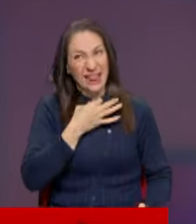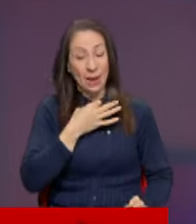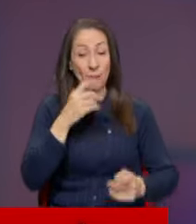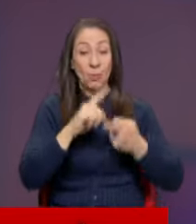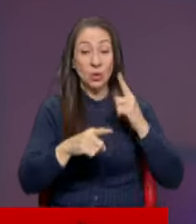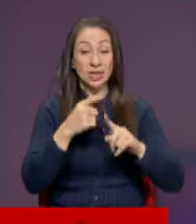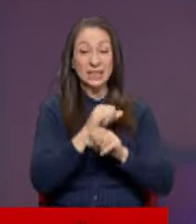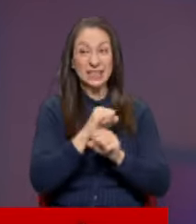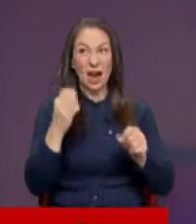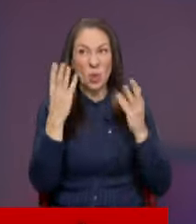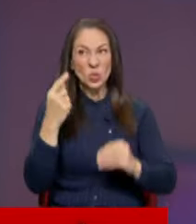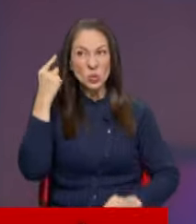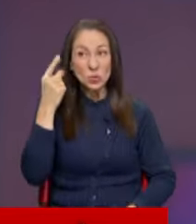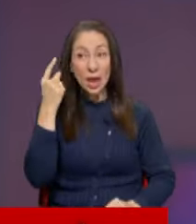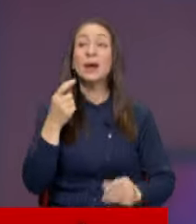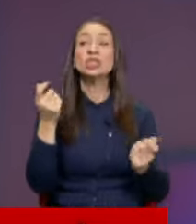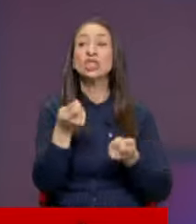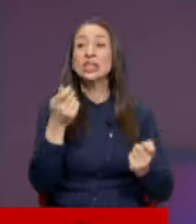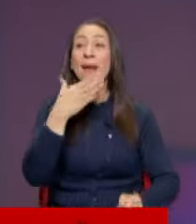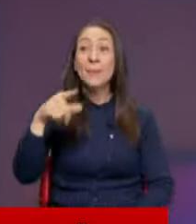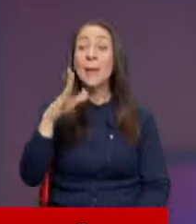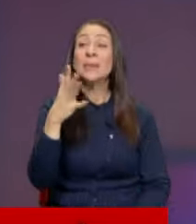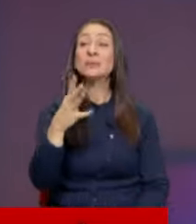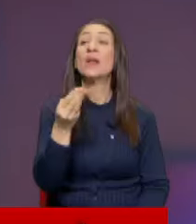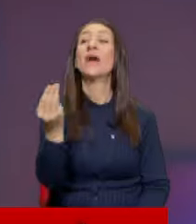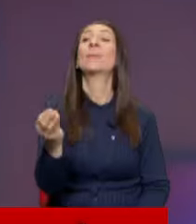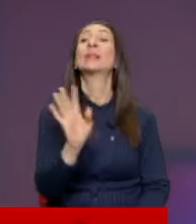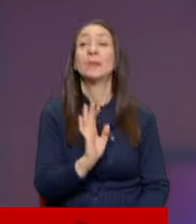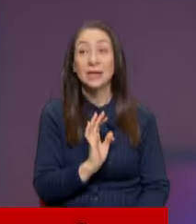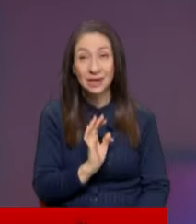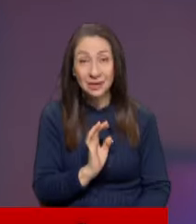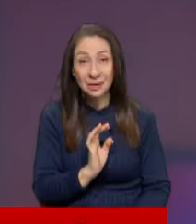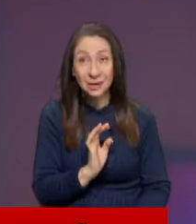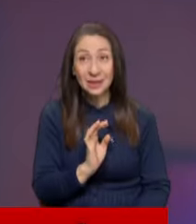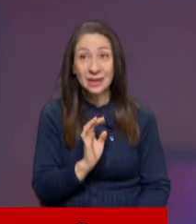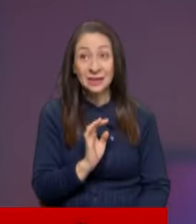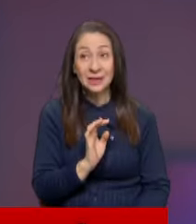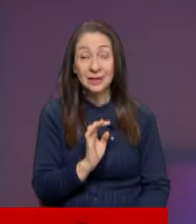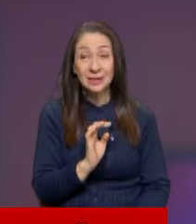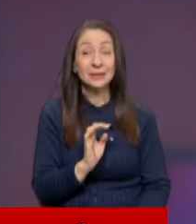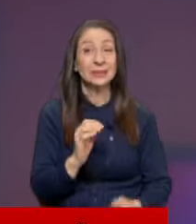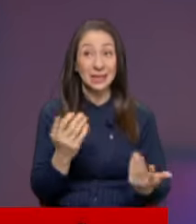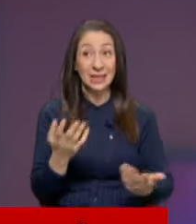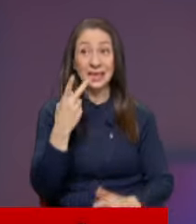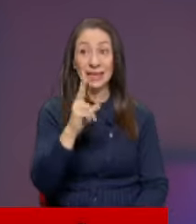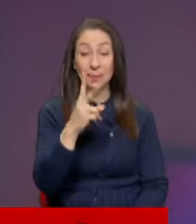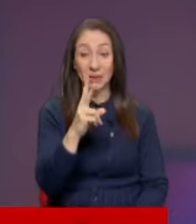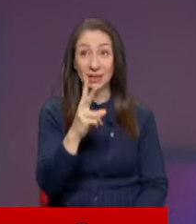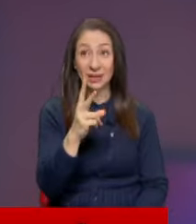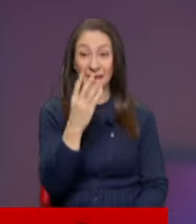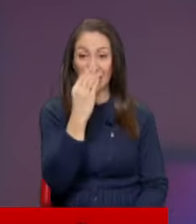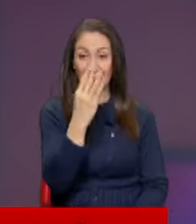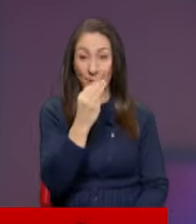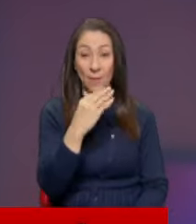siyaseten zarar gördüğünü düşünerek çalışan emekliye de 5.000 lirayı yeniden getiren Recep Tayyip Erdoğan değil mi 2.000 L